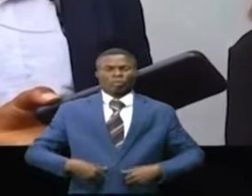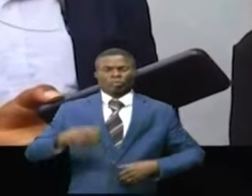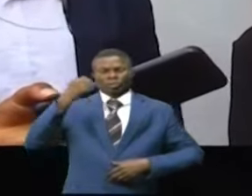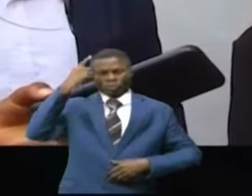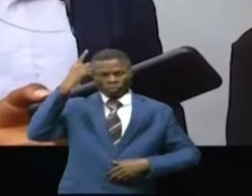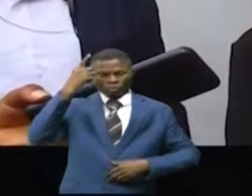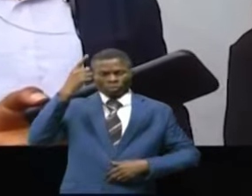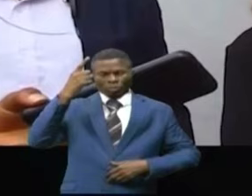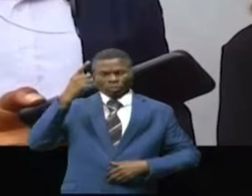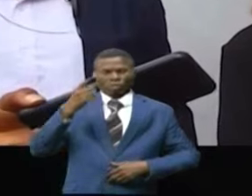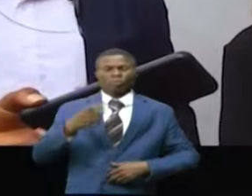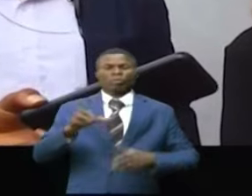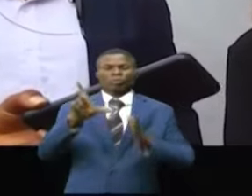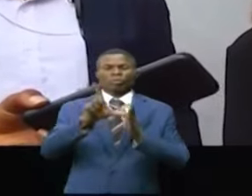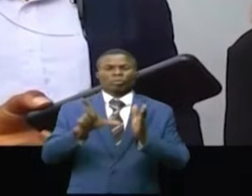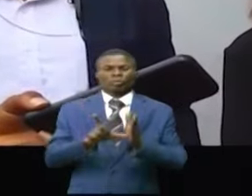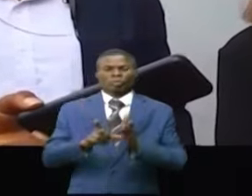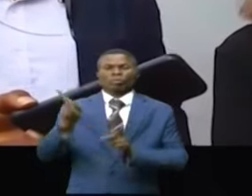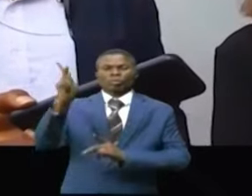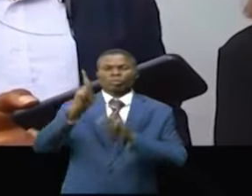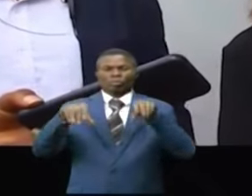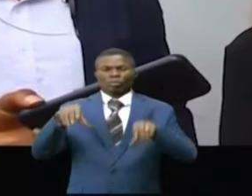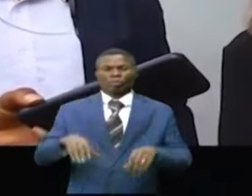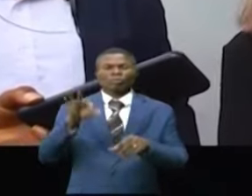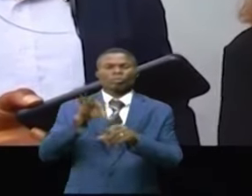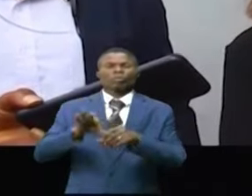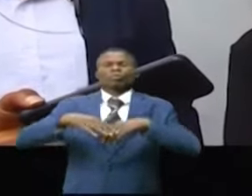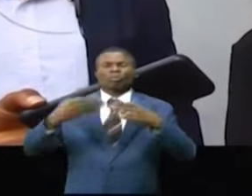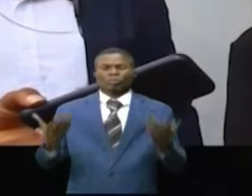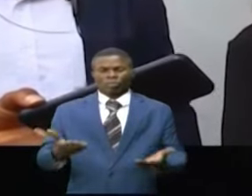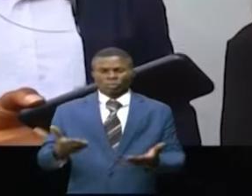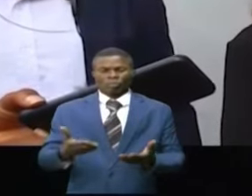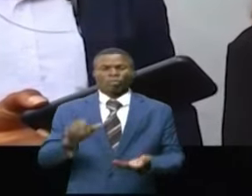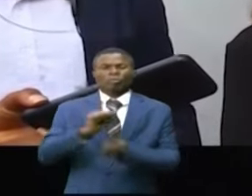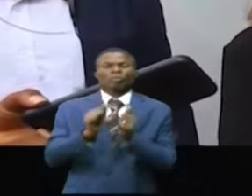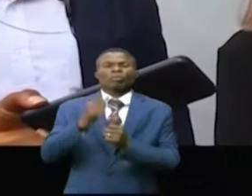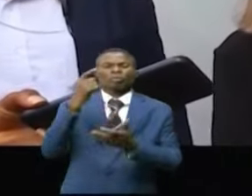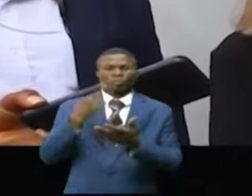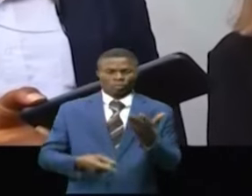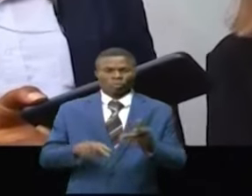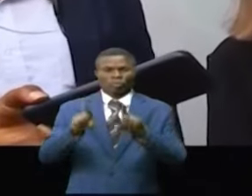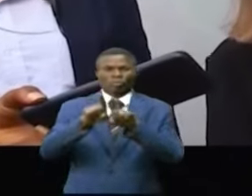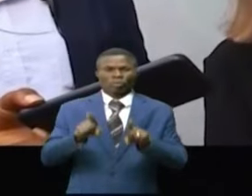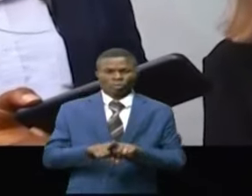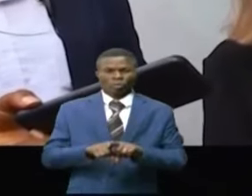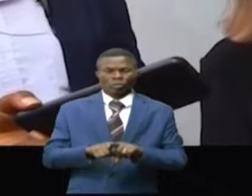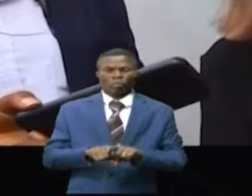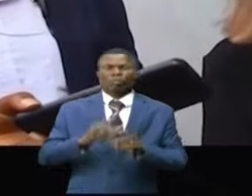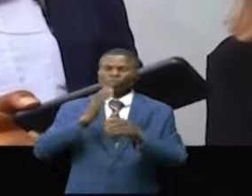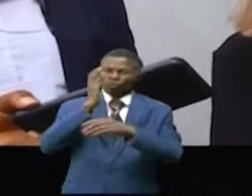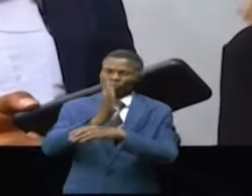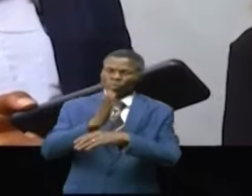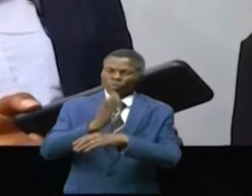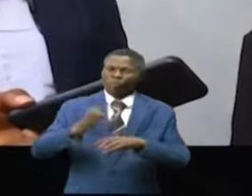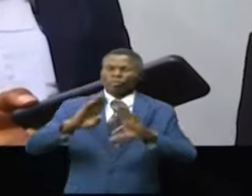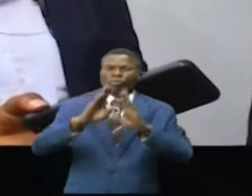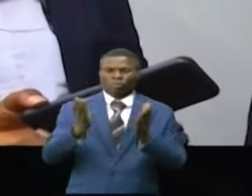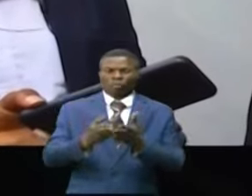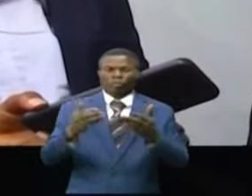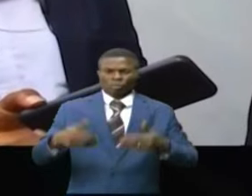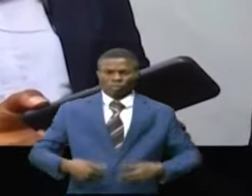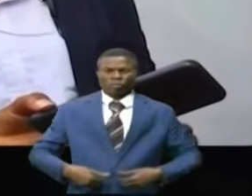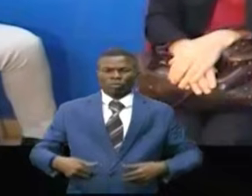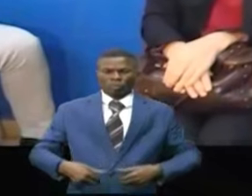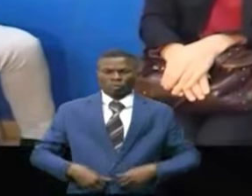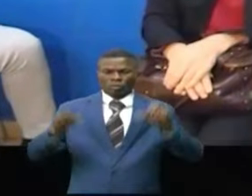le devoir civique et comment aller voter, quels sont les enjeux, mais aussi pour conscientiser sur